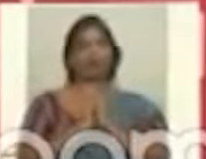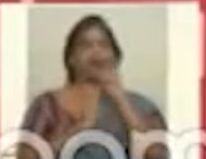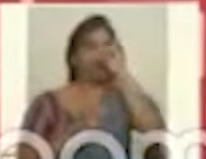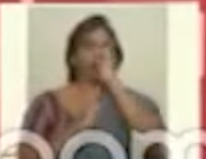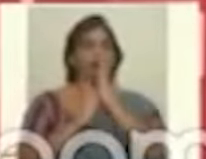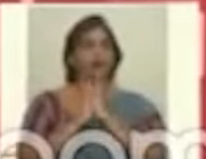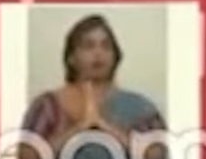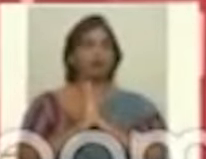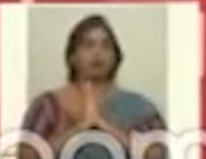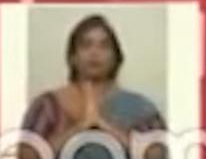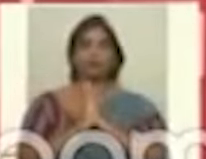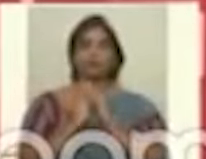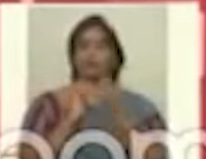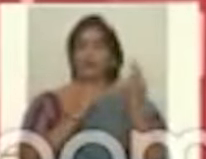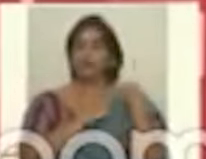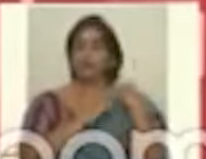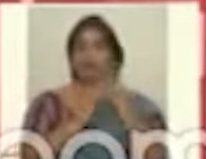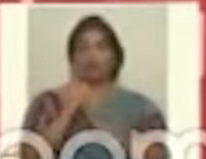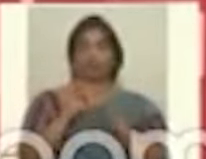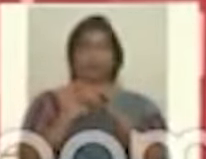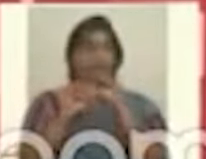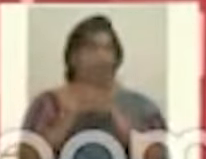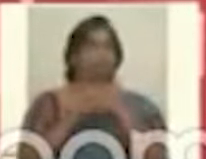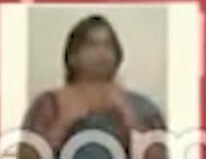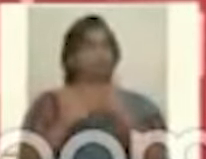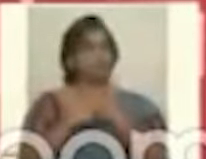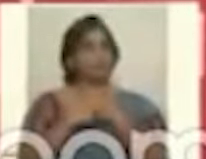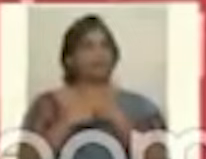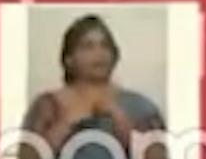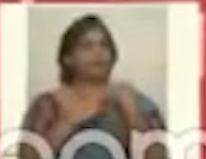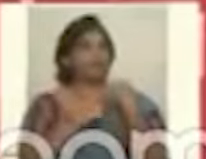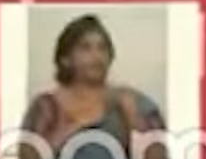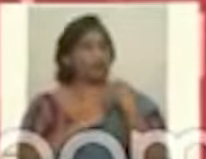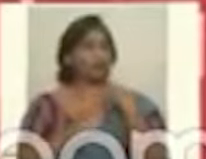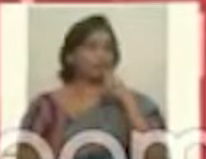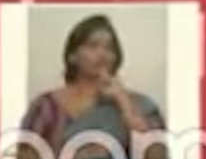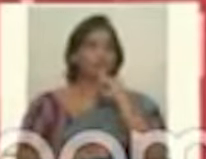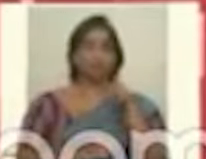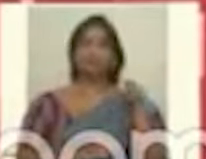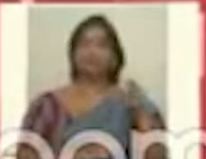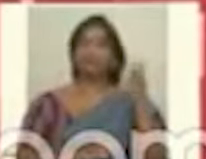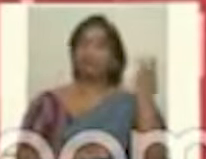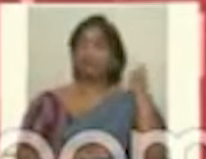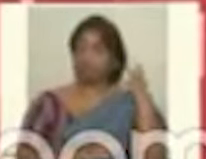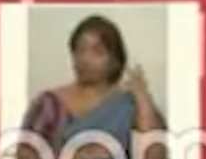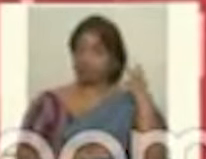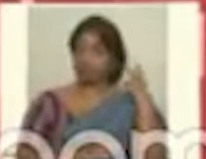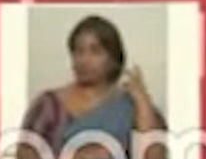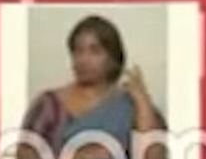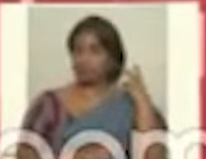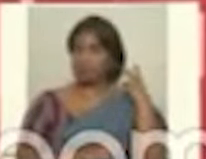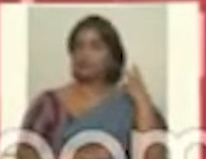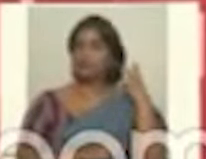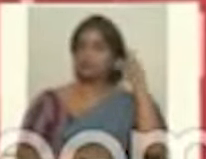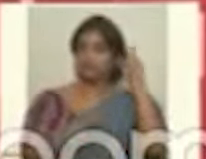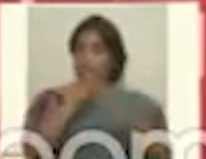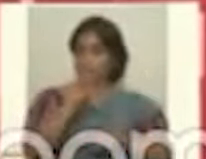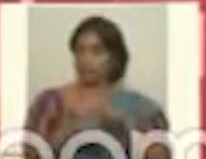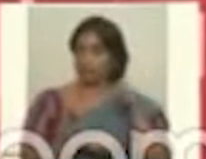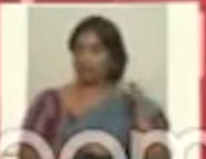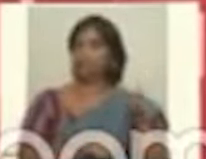ආගමික කටයුතු අමාත්‍ය විෂයභාරය දරනවා. ඒ නිසා වගකීමෙන් කියනවා මුස්ලිම්